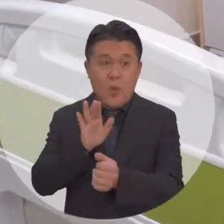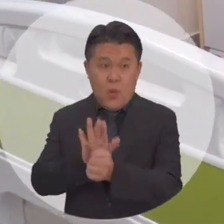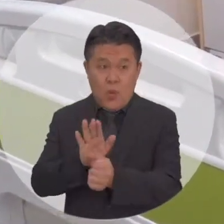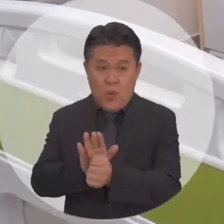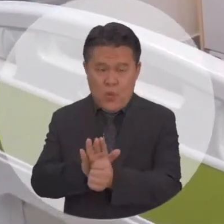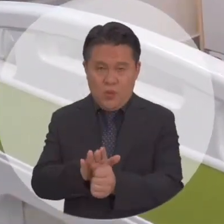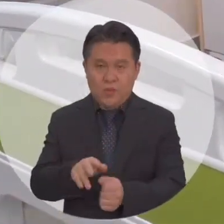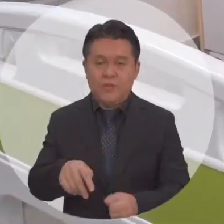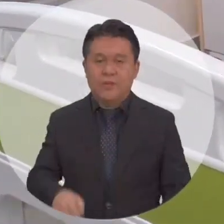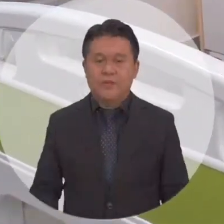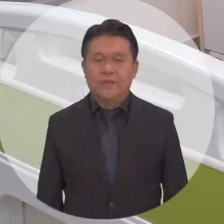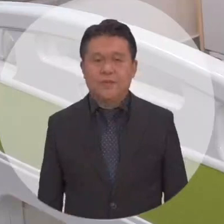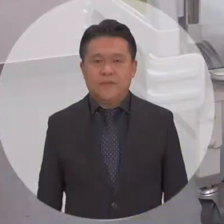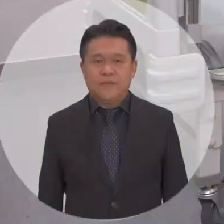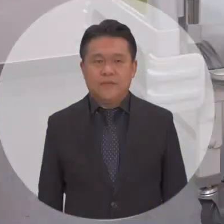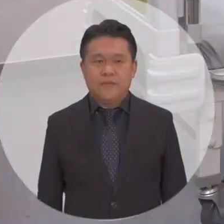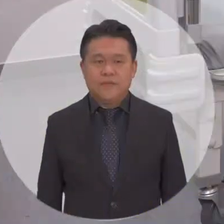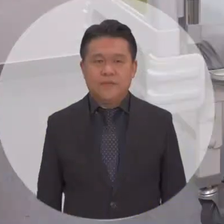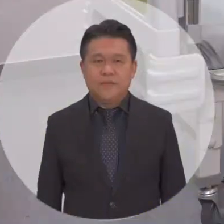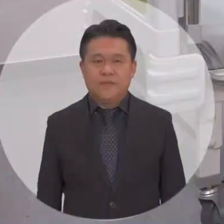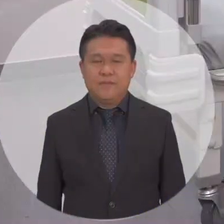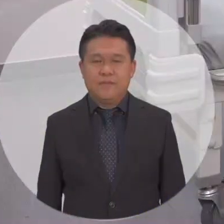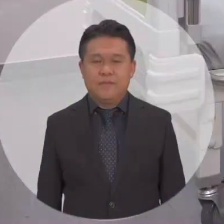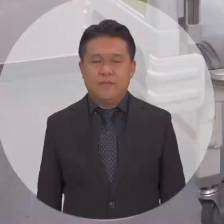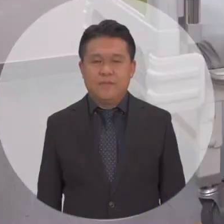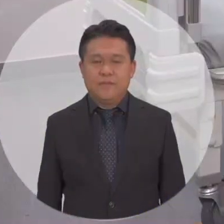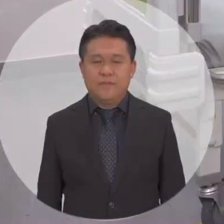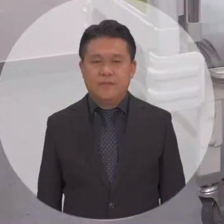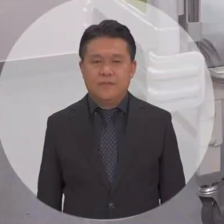자연스럽게 굽혀지도록 돕습니다.